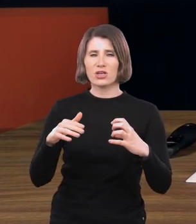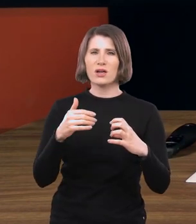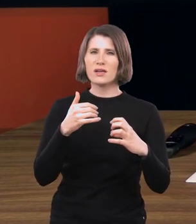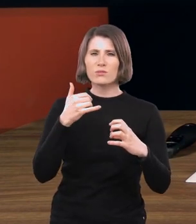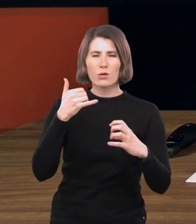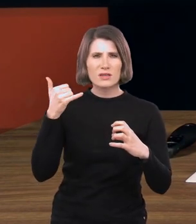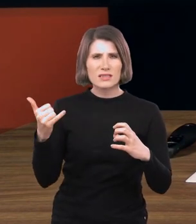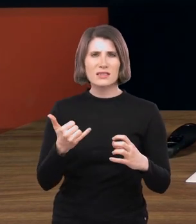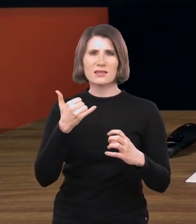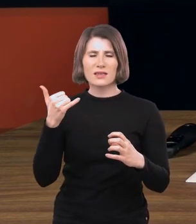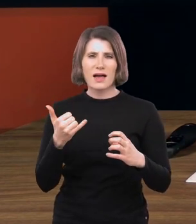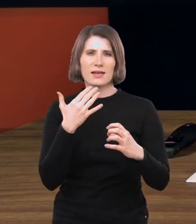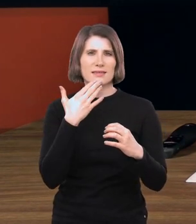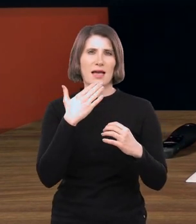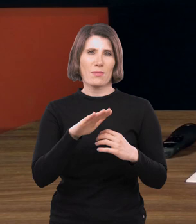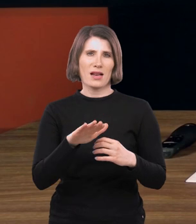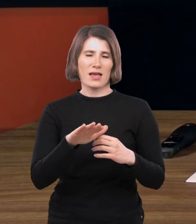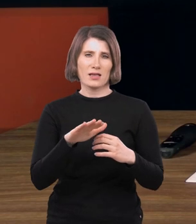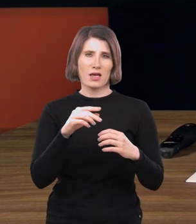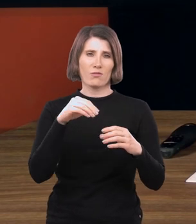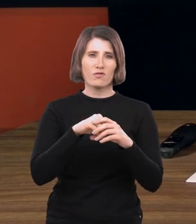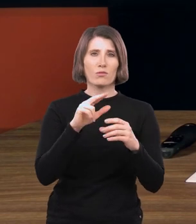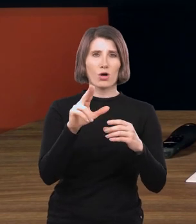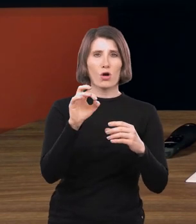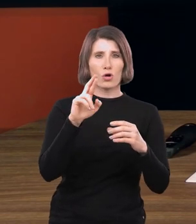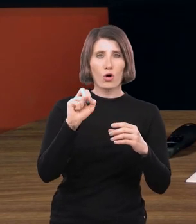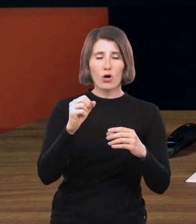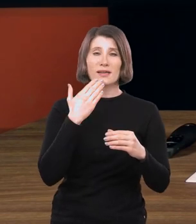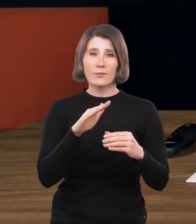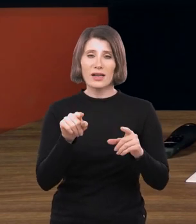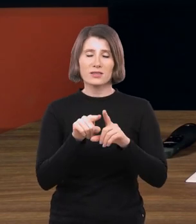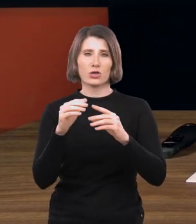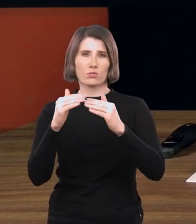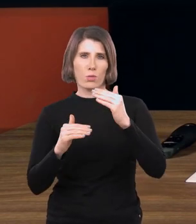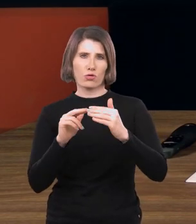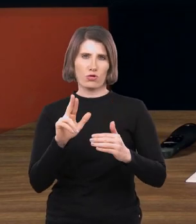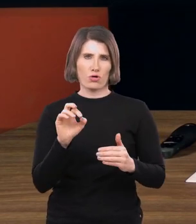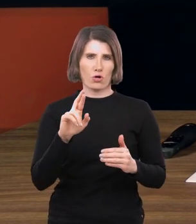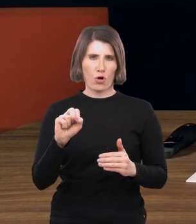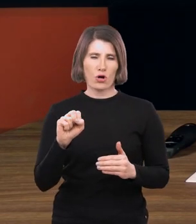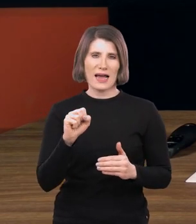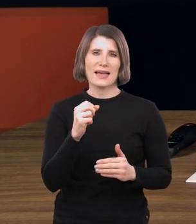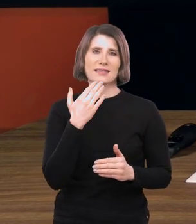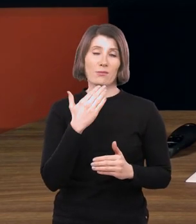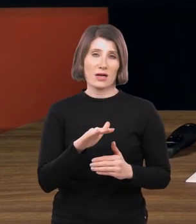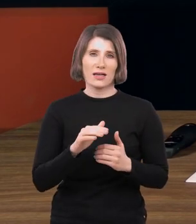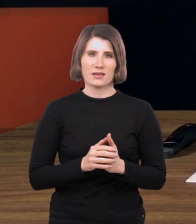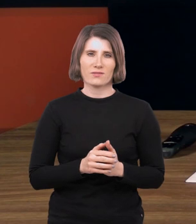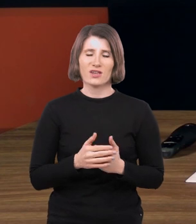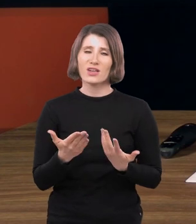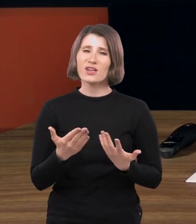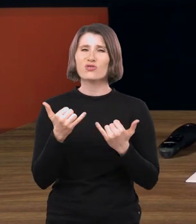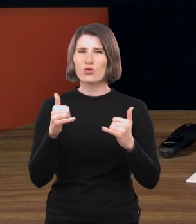nieustającego zapalenia, zarówno podkorowego, jak i korowego. W związku z tym rzeczywiście różne są czynniki,